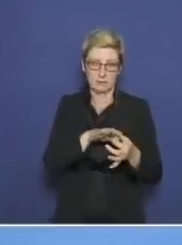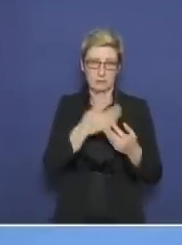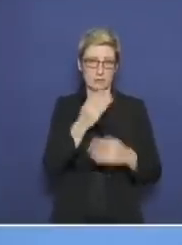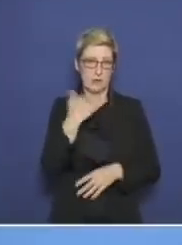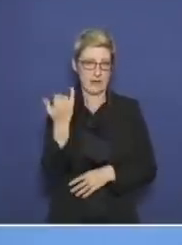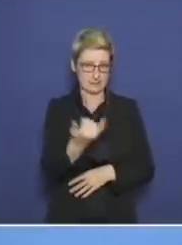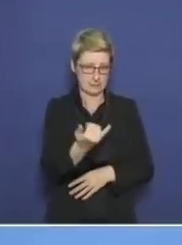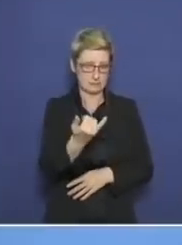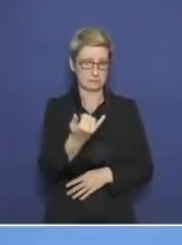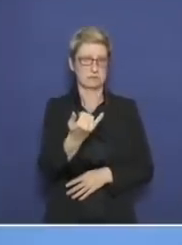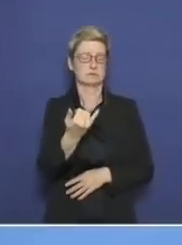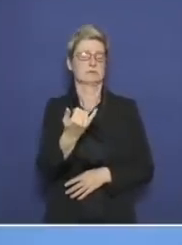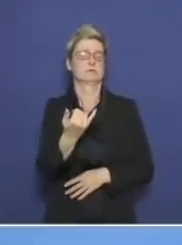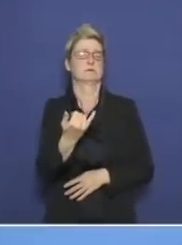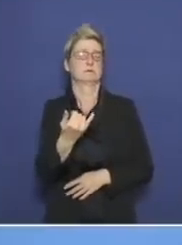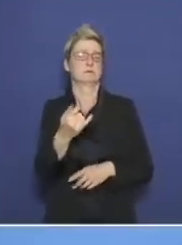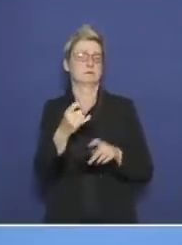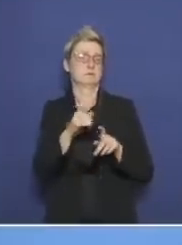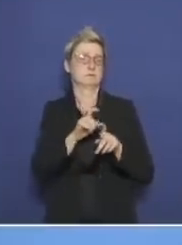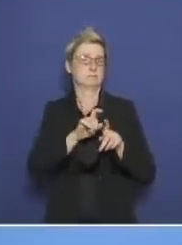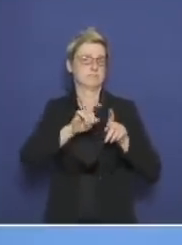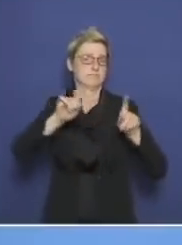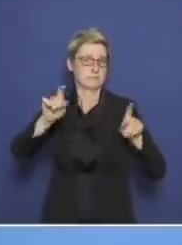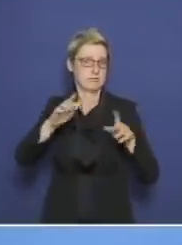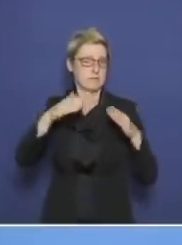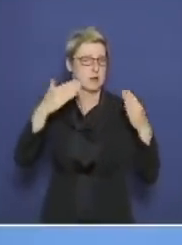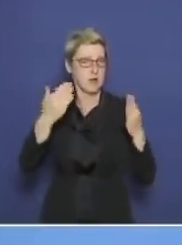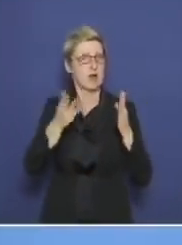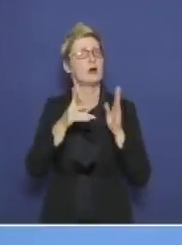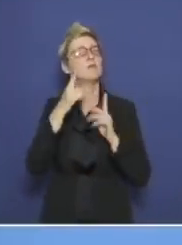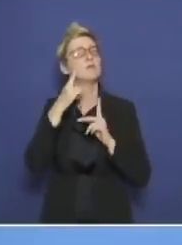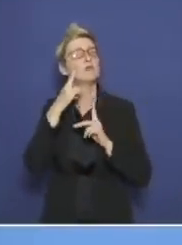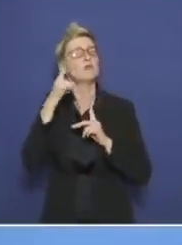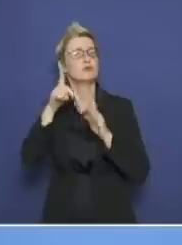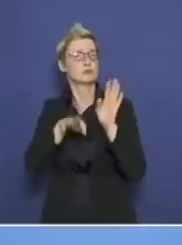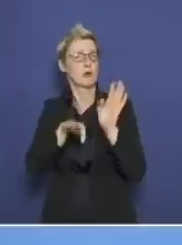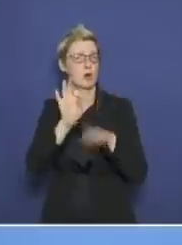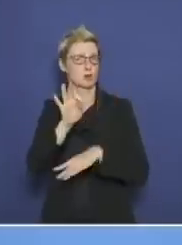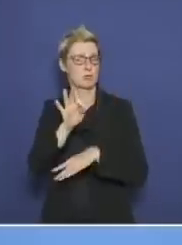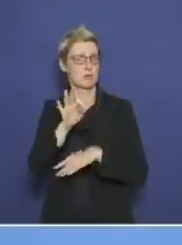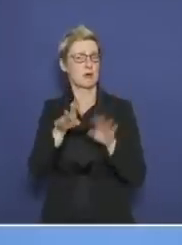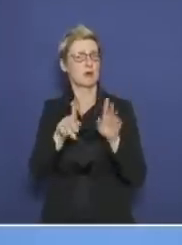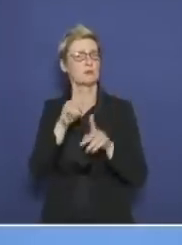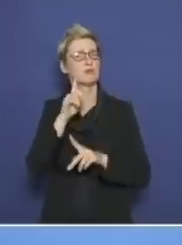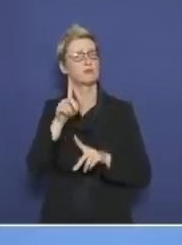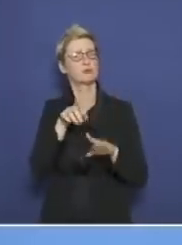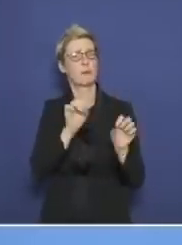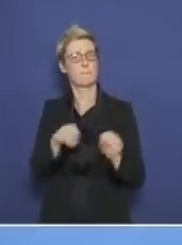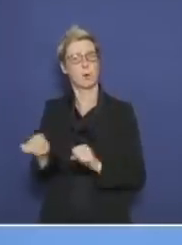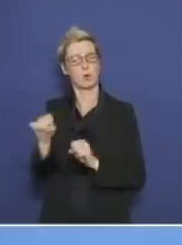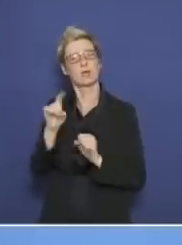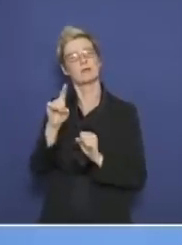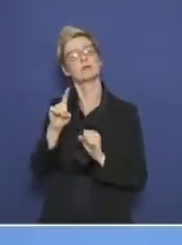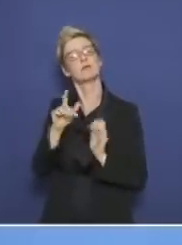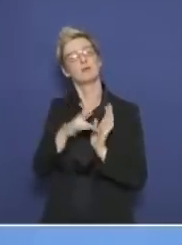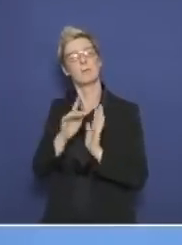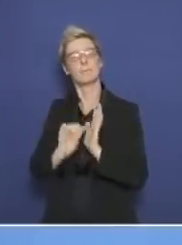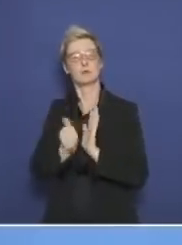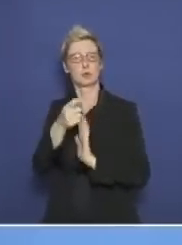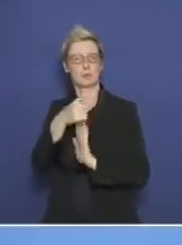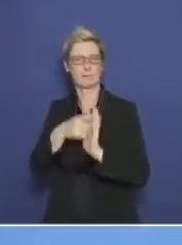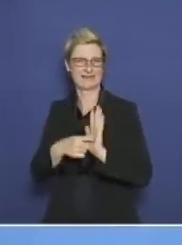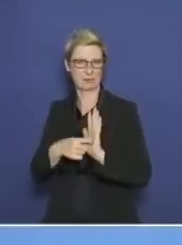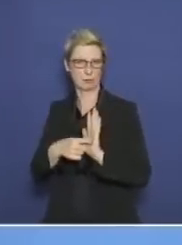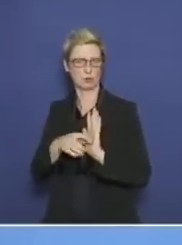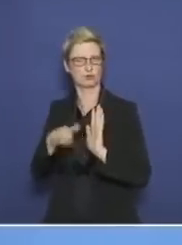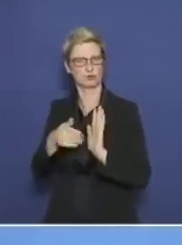Reise, ist das ja eine bewusste Ausnahme und Möglichkeit, gerade auch unter besonderen Bedingungen, die